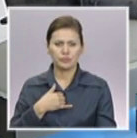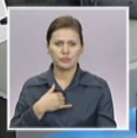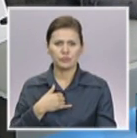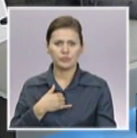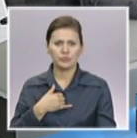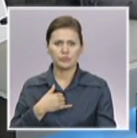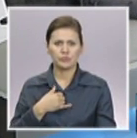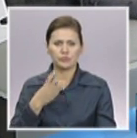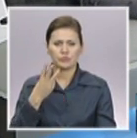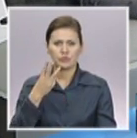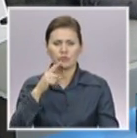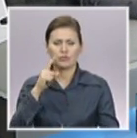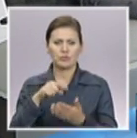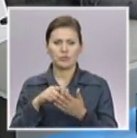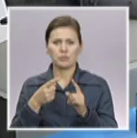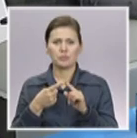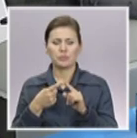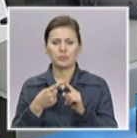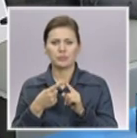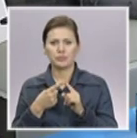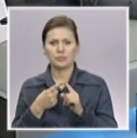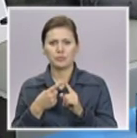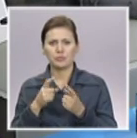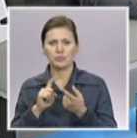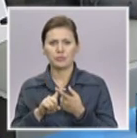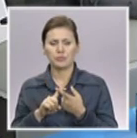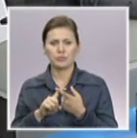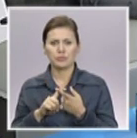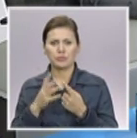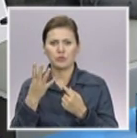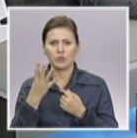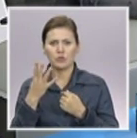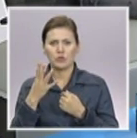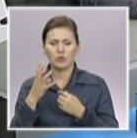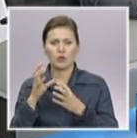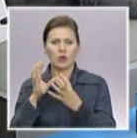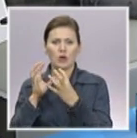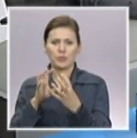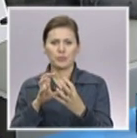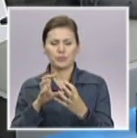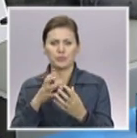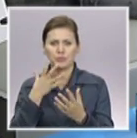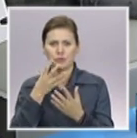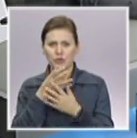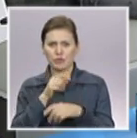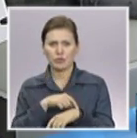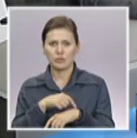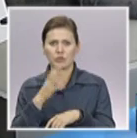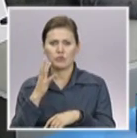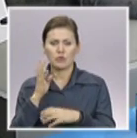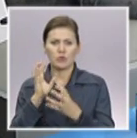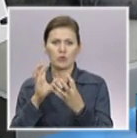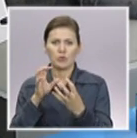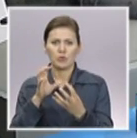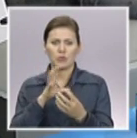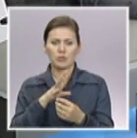Здравствуйте, у меня три вопроса. Первый вопрос, это касается 4-го маршрута. В свое время 4-й